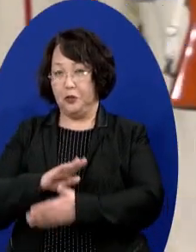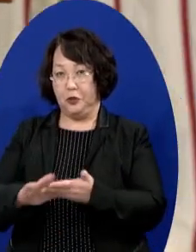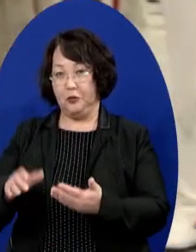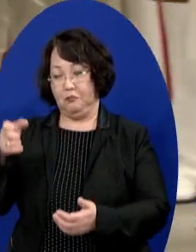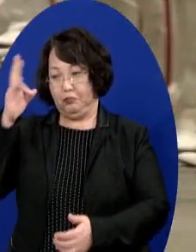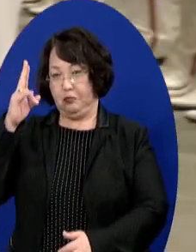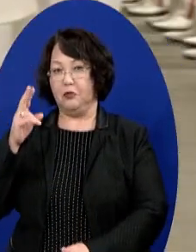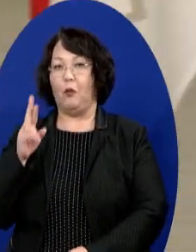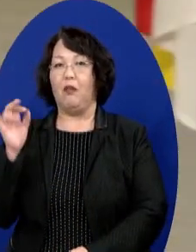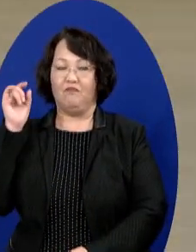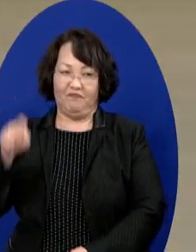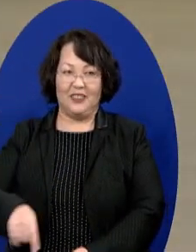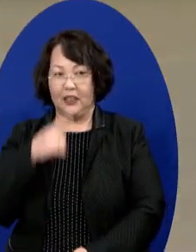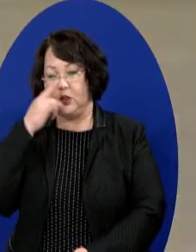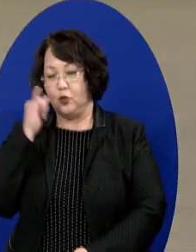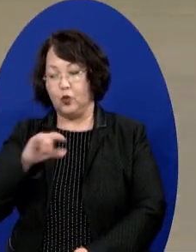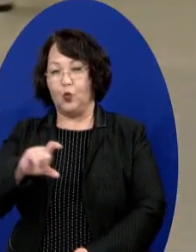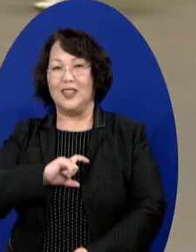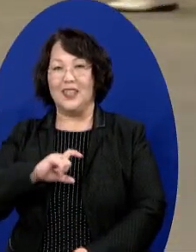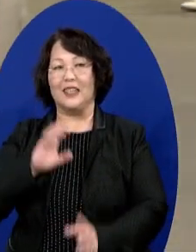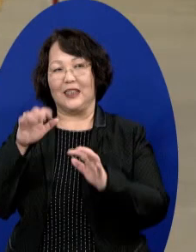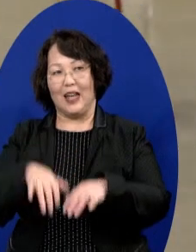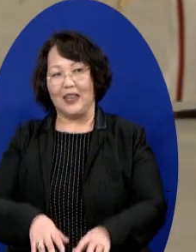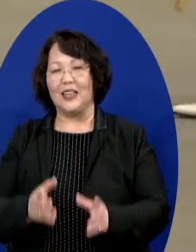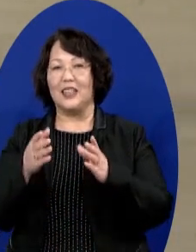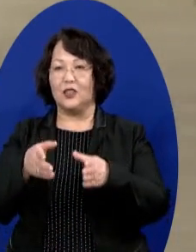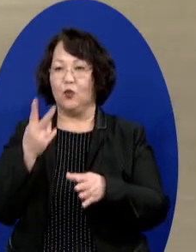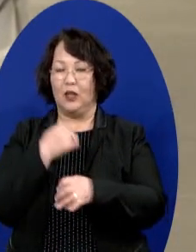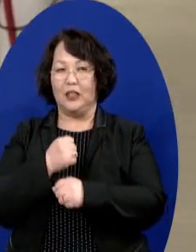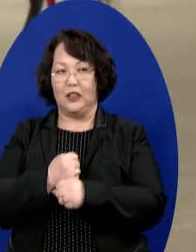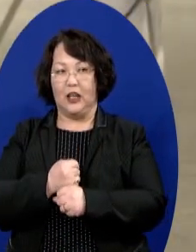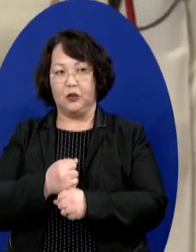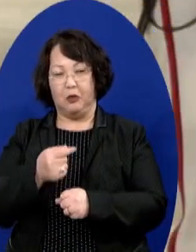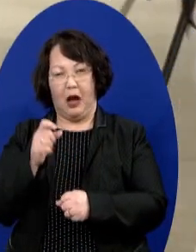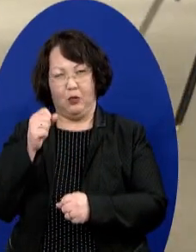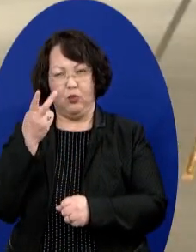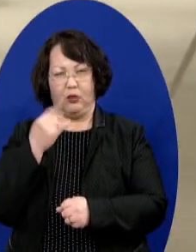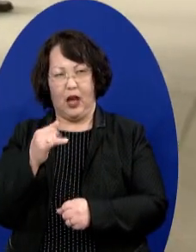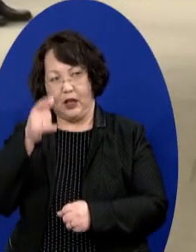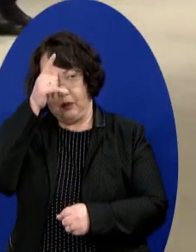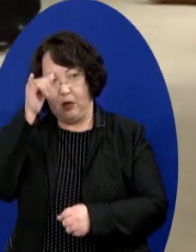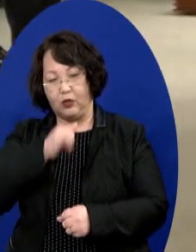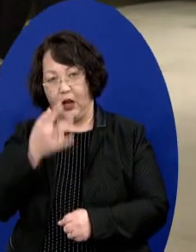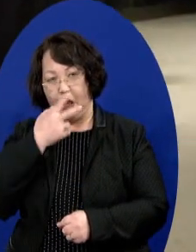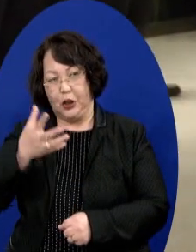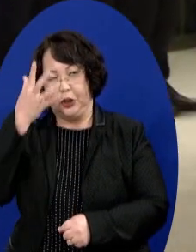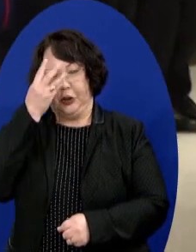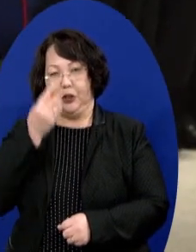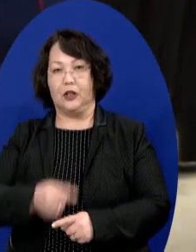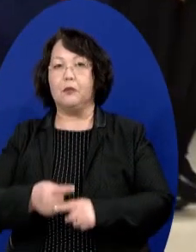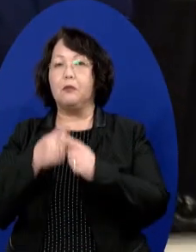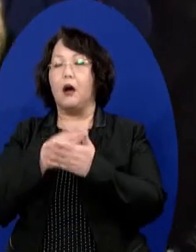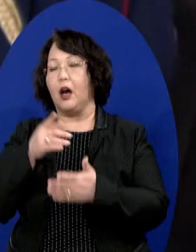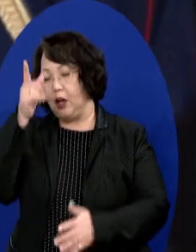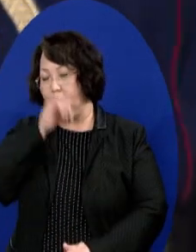Гэхдээ сүүлийн үед Хятадын хүний эрх далай тэнгист хүл ажиллагааны талаар болгоомжлох хандлага Германд өсөн нэмэгдэжээ. Германы засгийн